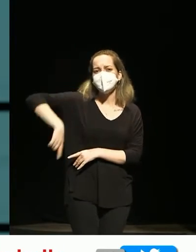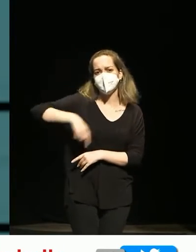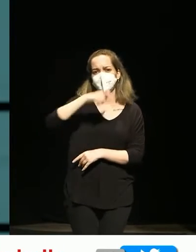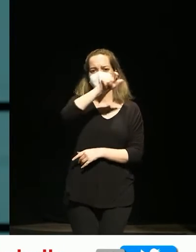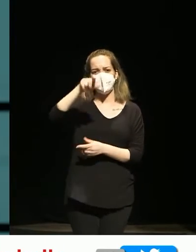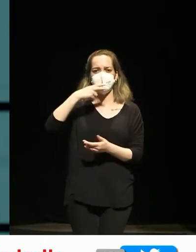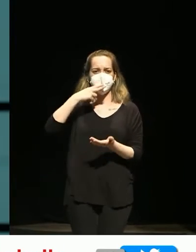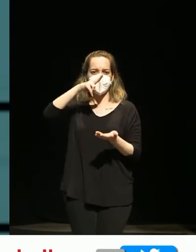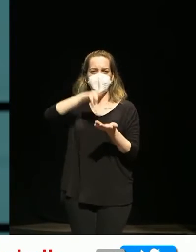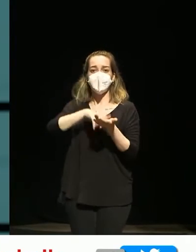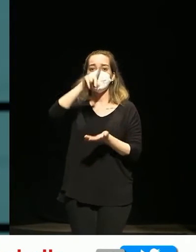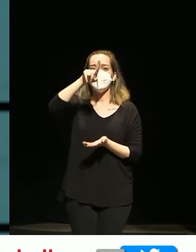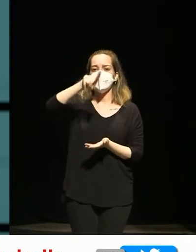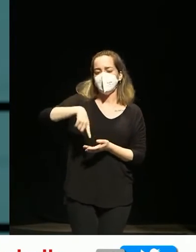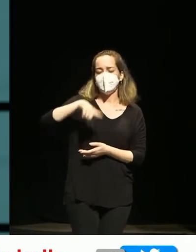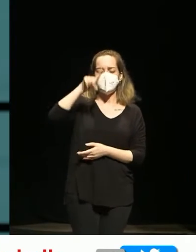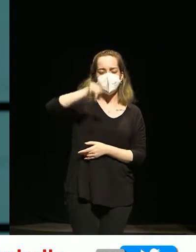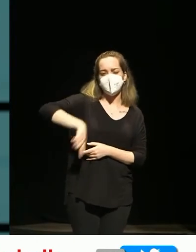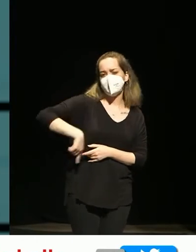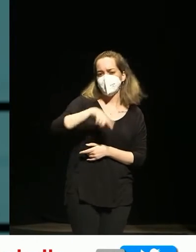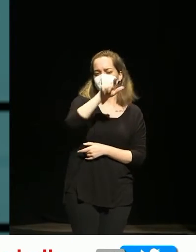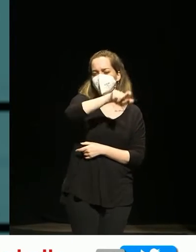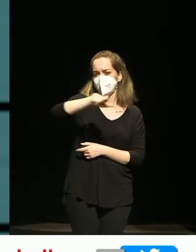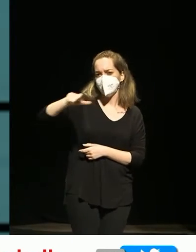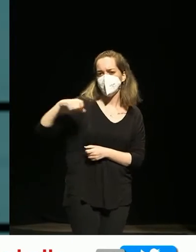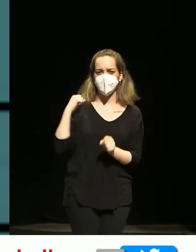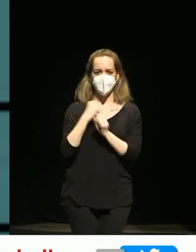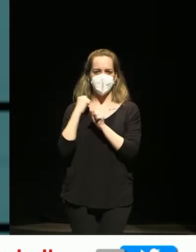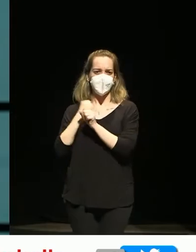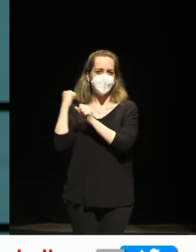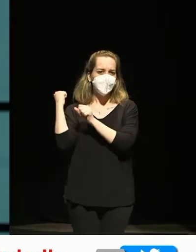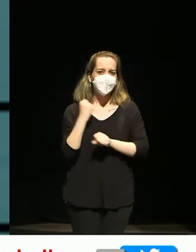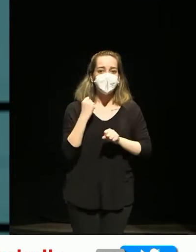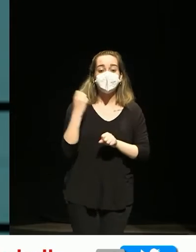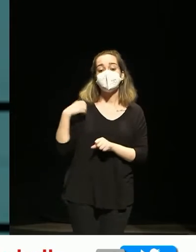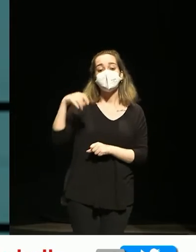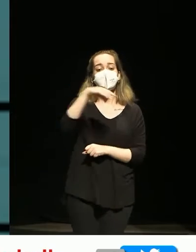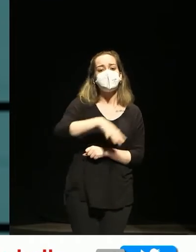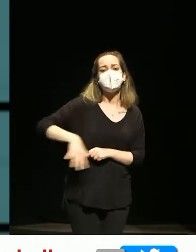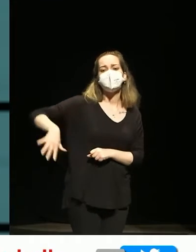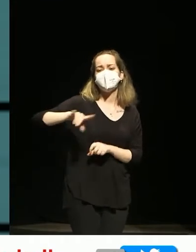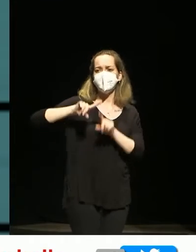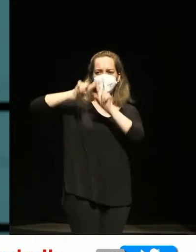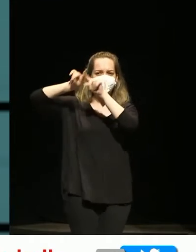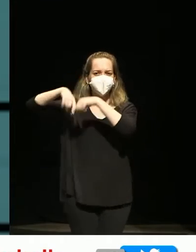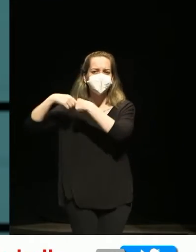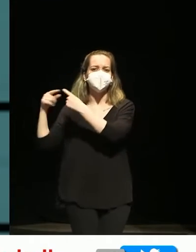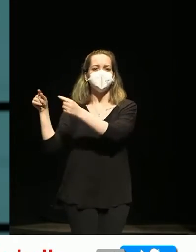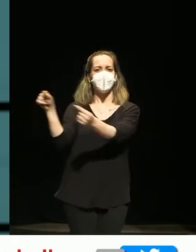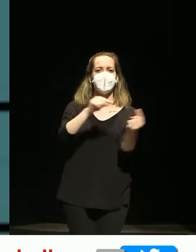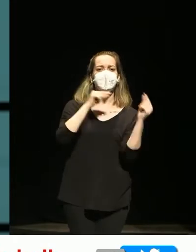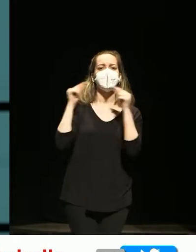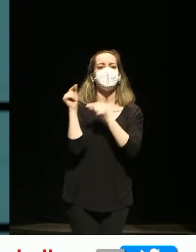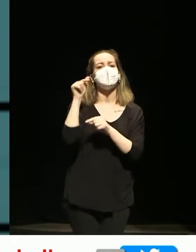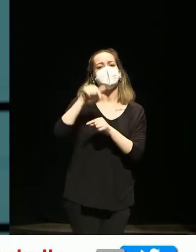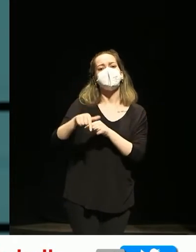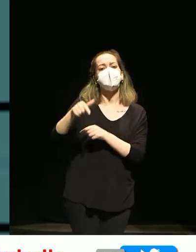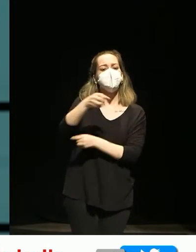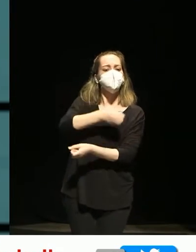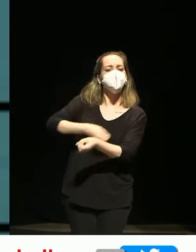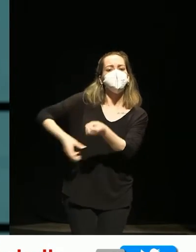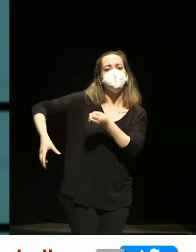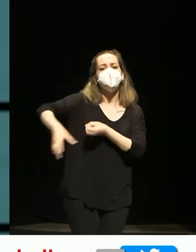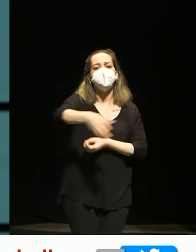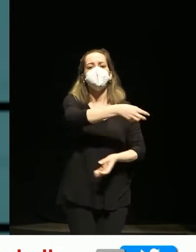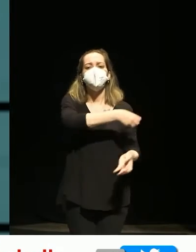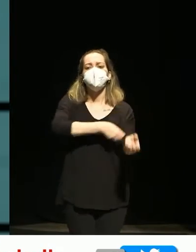treballadores. En aquest espai de debat, de reflexió i d'acció sindical, el que es posa en comú és la visió